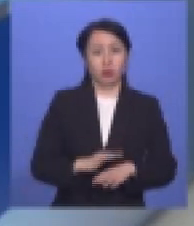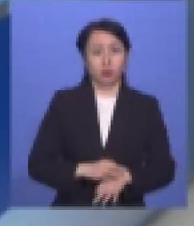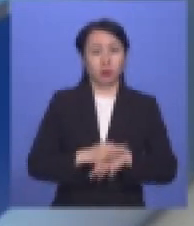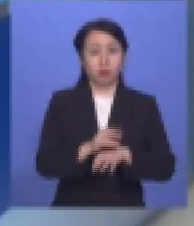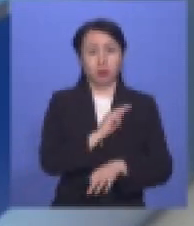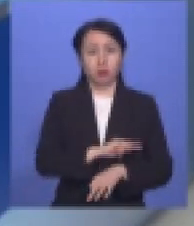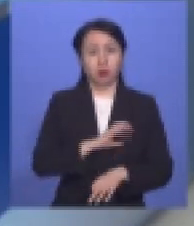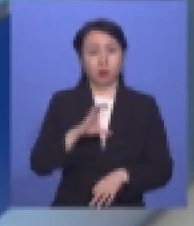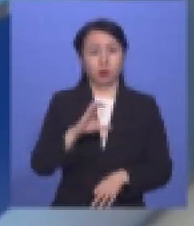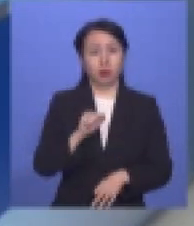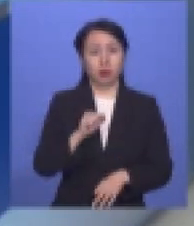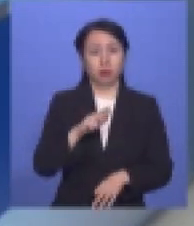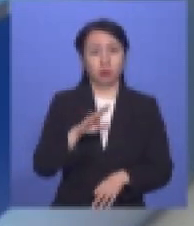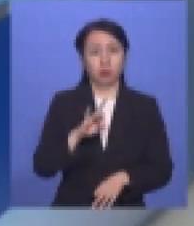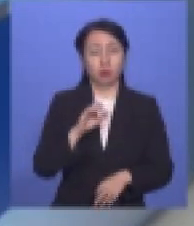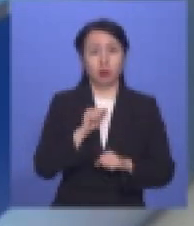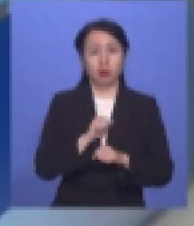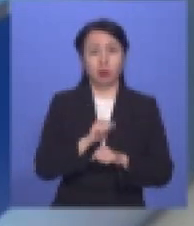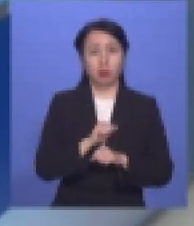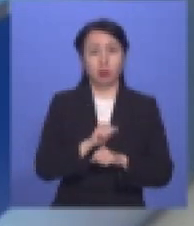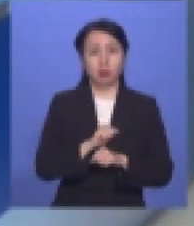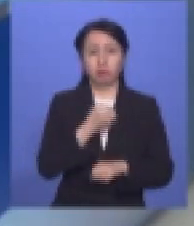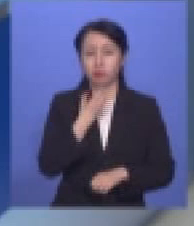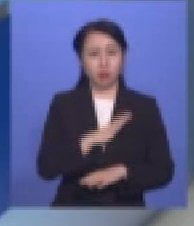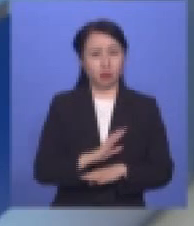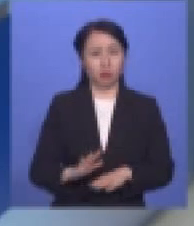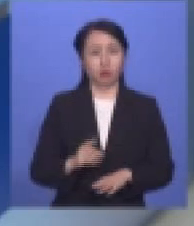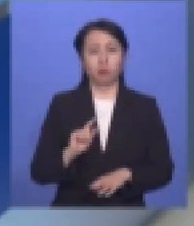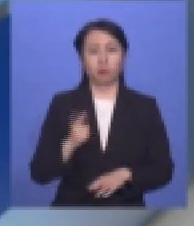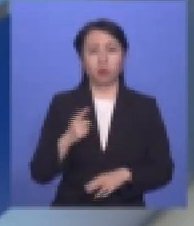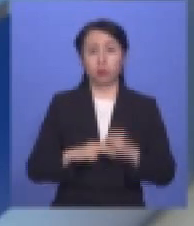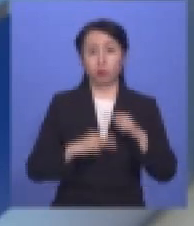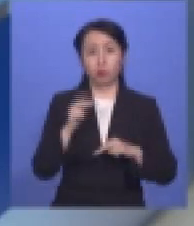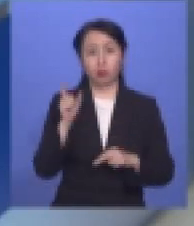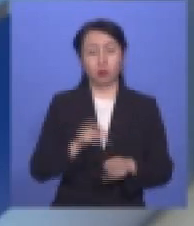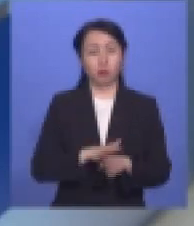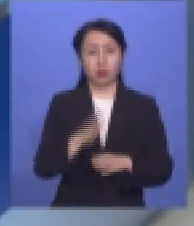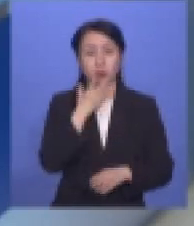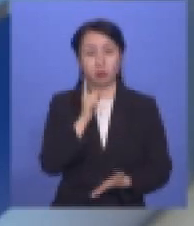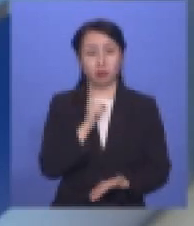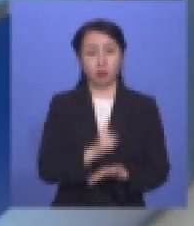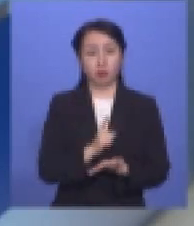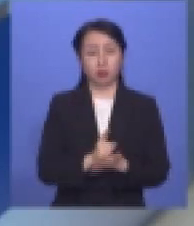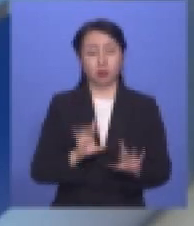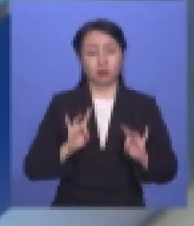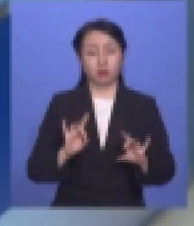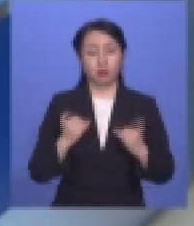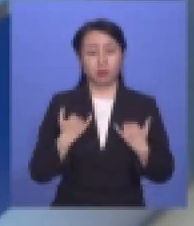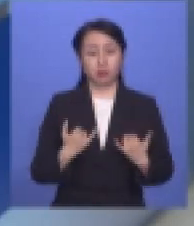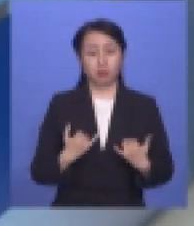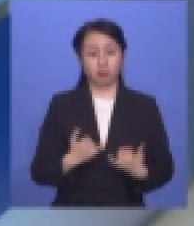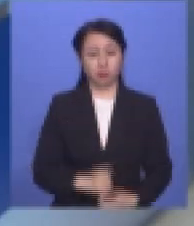территорий. Проводимой работой Айдарбек Сапаров остался недоволен. Почему подрядчики не справляются со своими